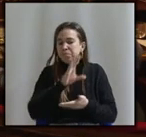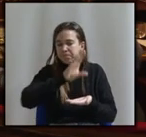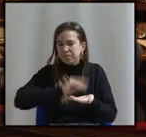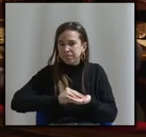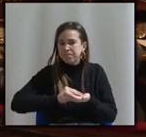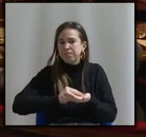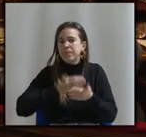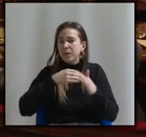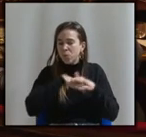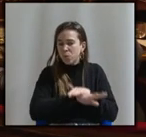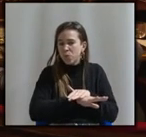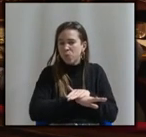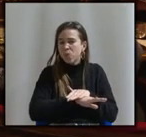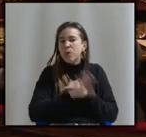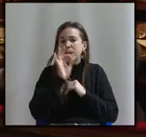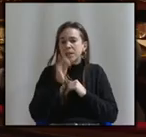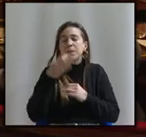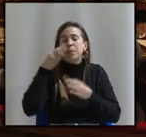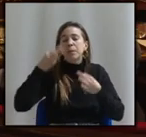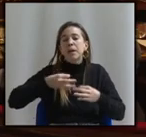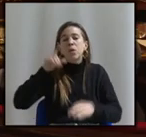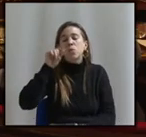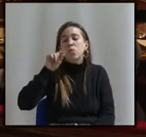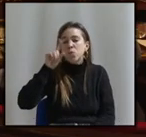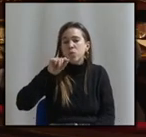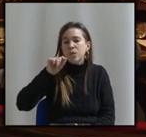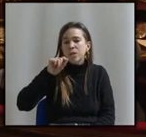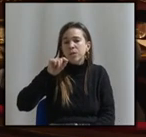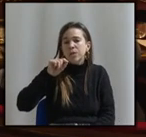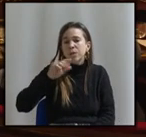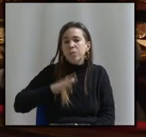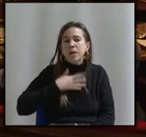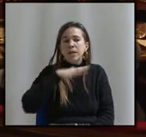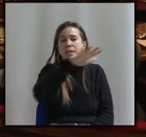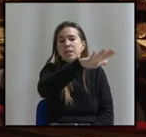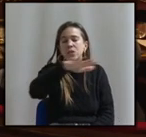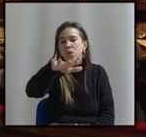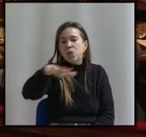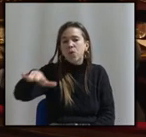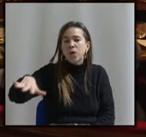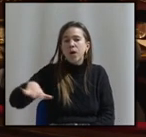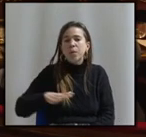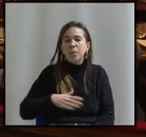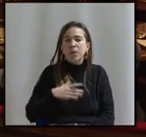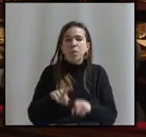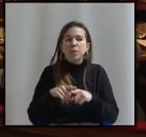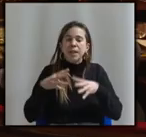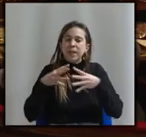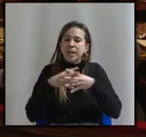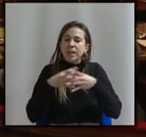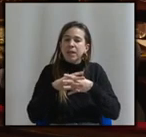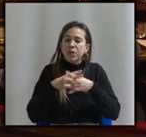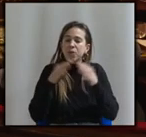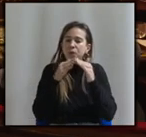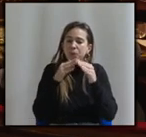que els ocells últimament en algunes zones de la ciutat o han nidificat o realment tenim